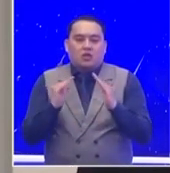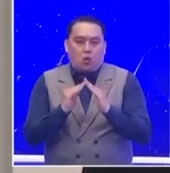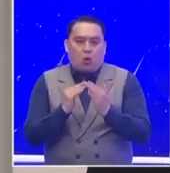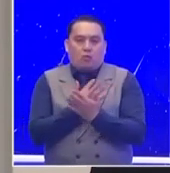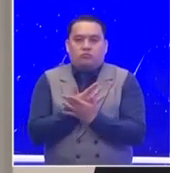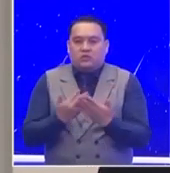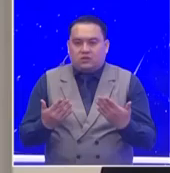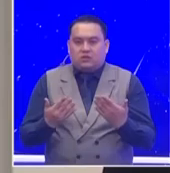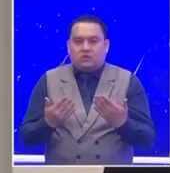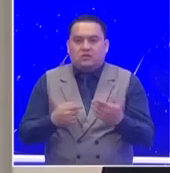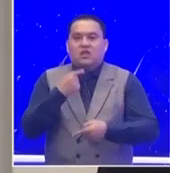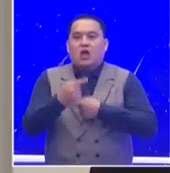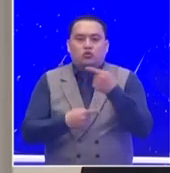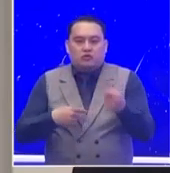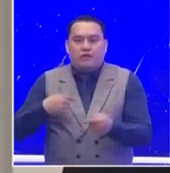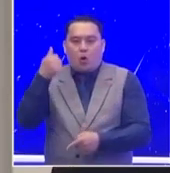до конца текущего года.